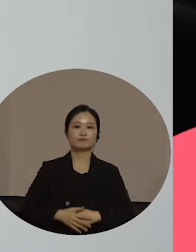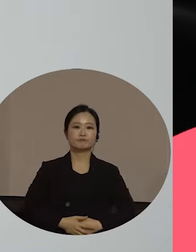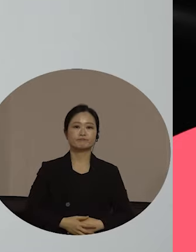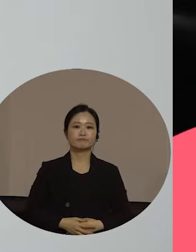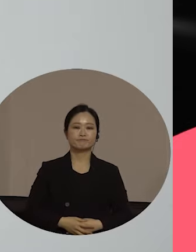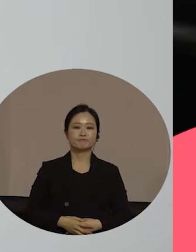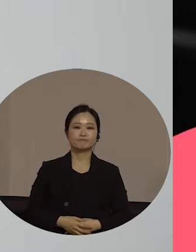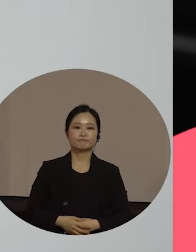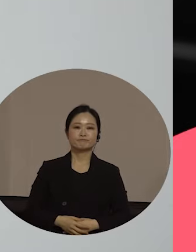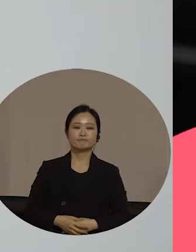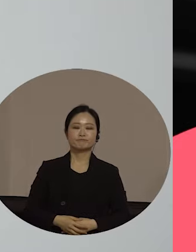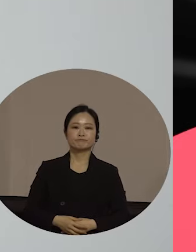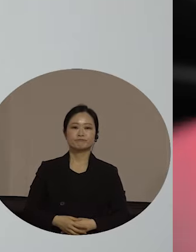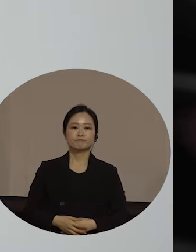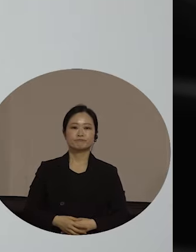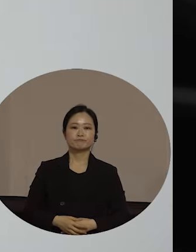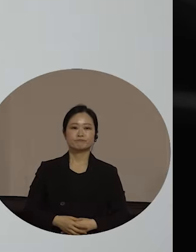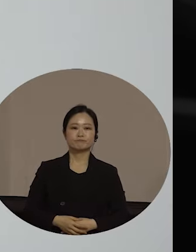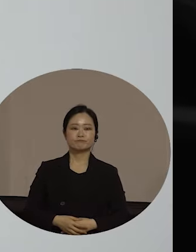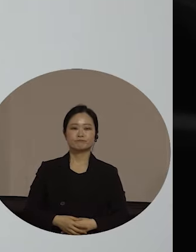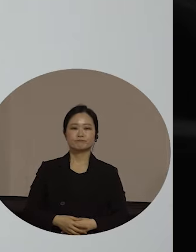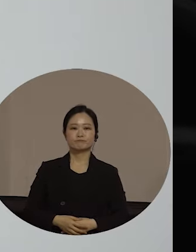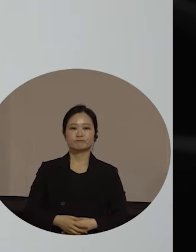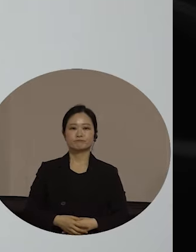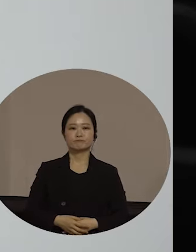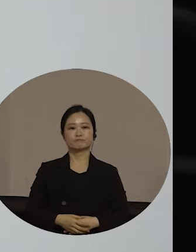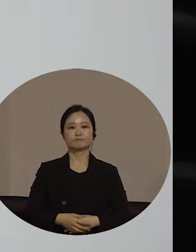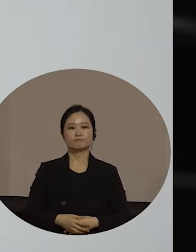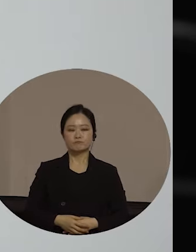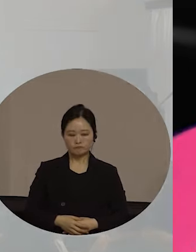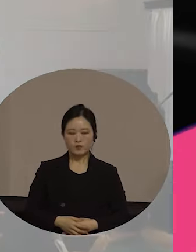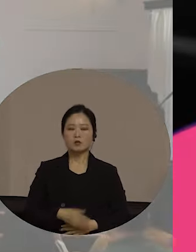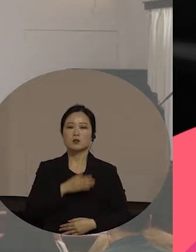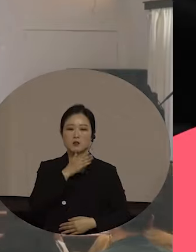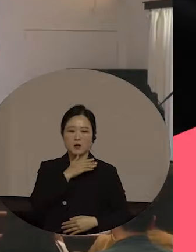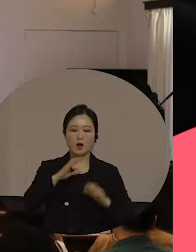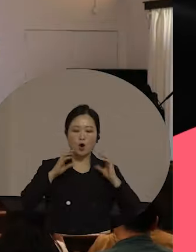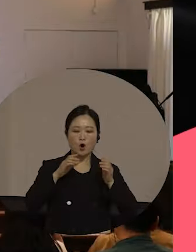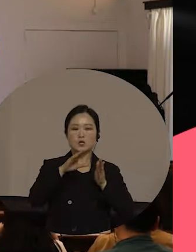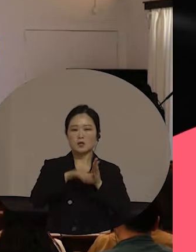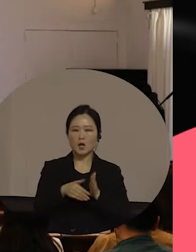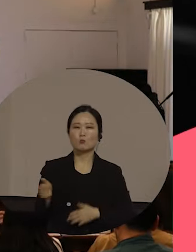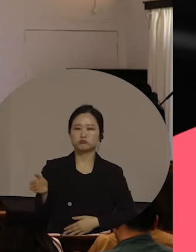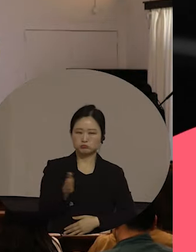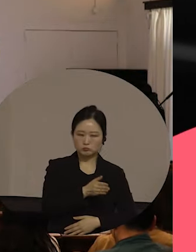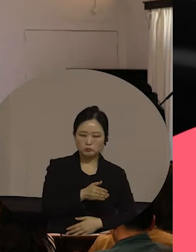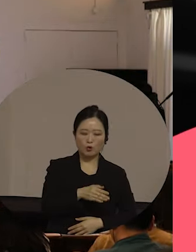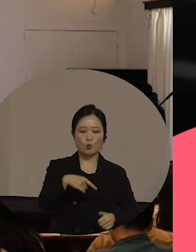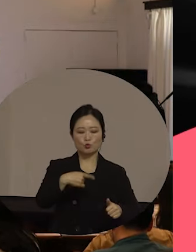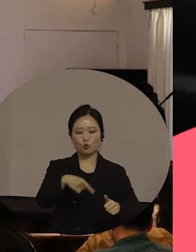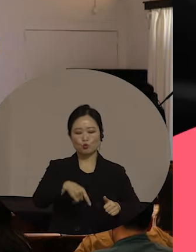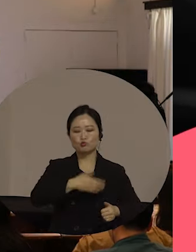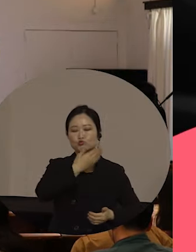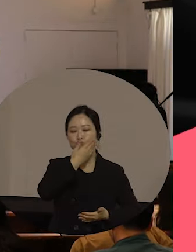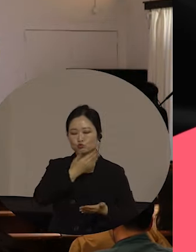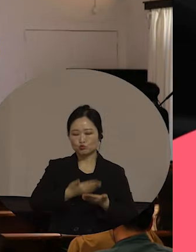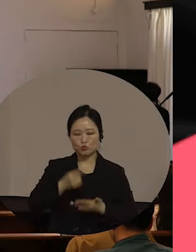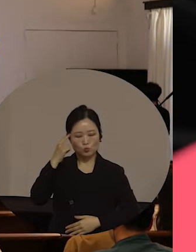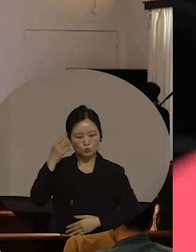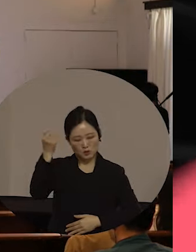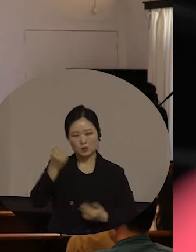역시 생각대로 그 학교 밖 학생이나 청소년 그리고 어렸을 때부터의 교육에 대해서는 모든 나라가 큰 관심을 갖고